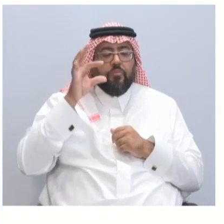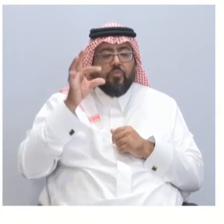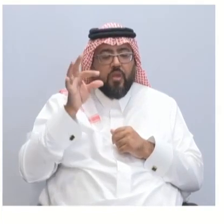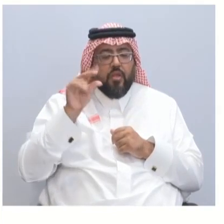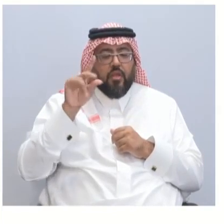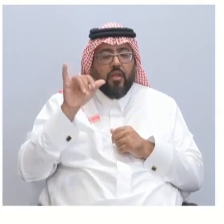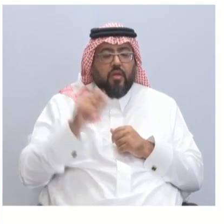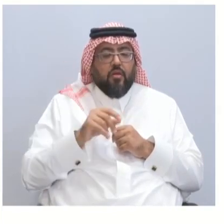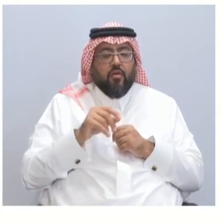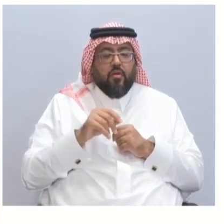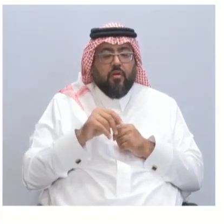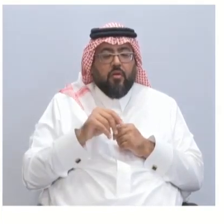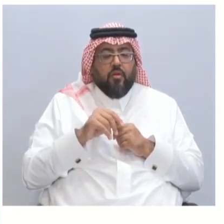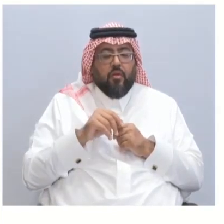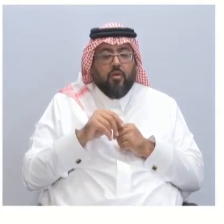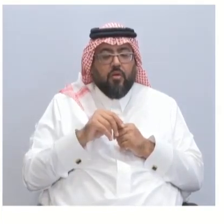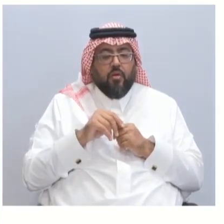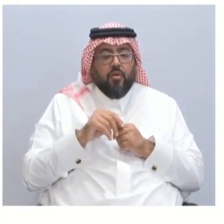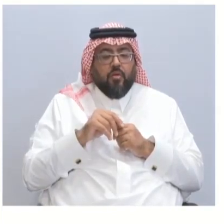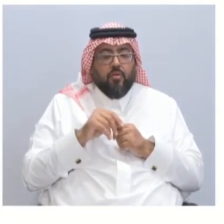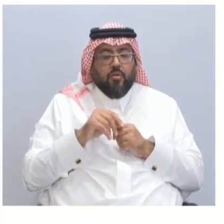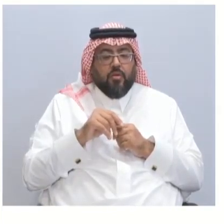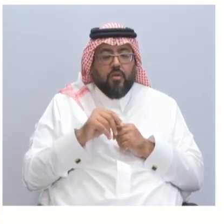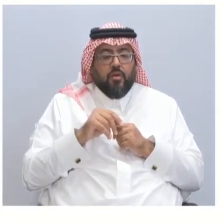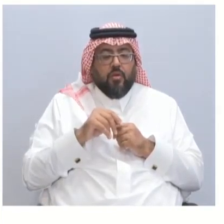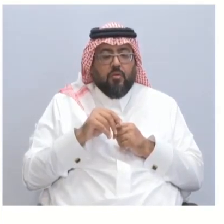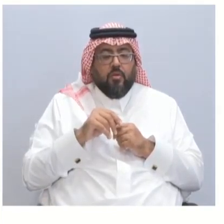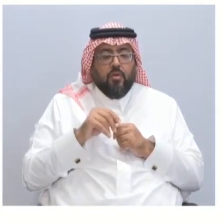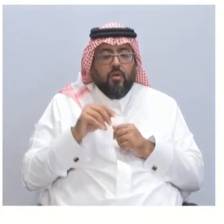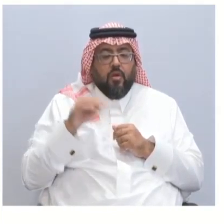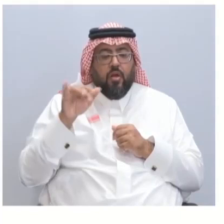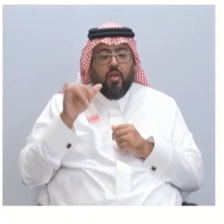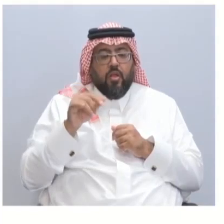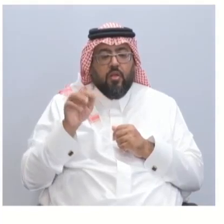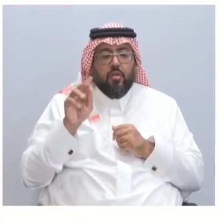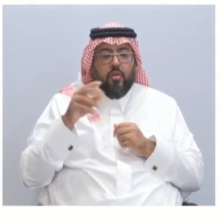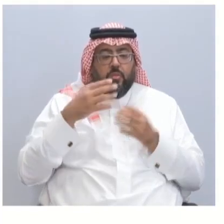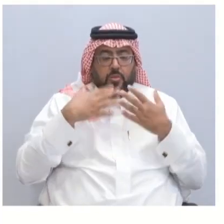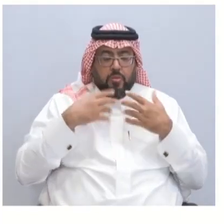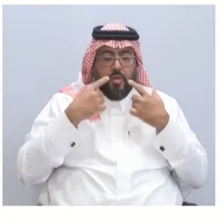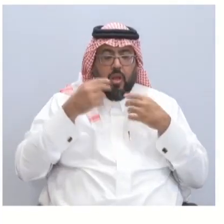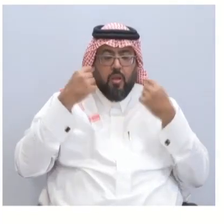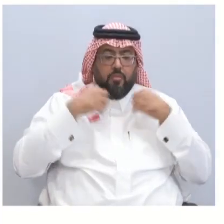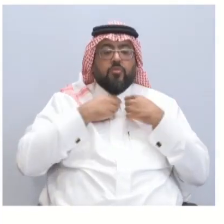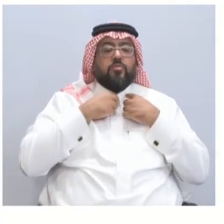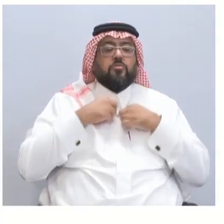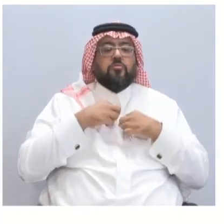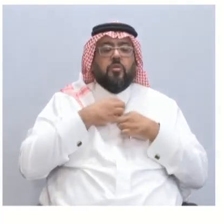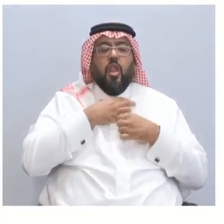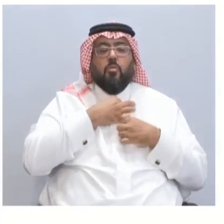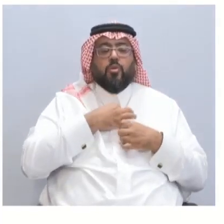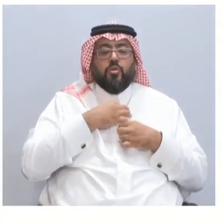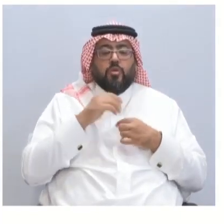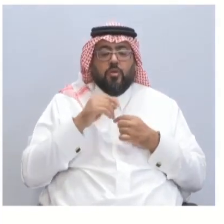مواخر فيه ولتبتغوا من فضله ولعلكم تشكرون وقد كان صيدها من اهم صيد